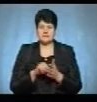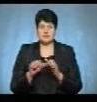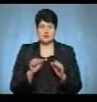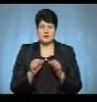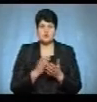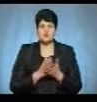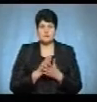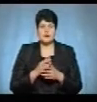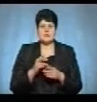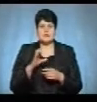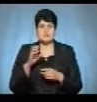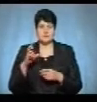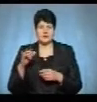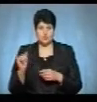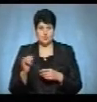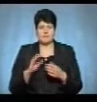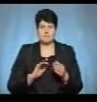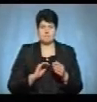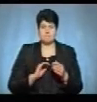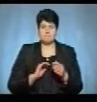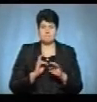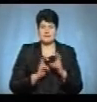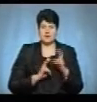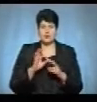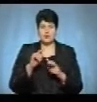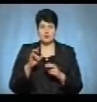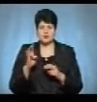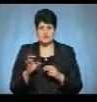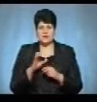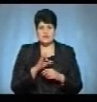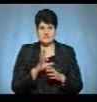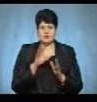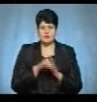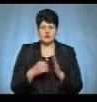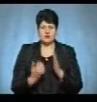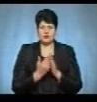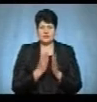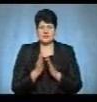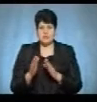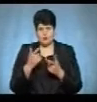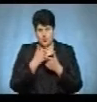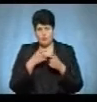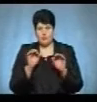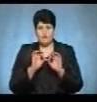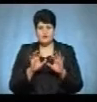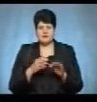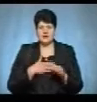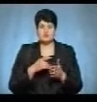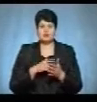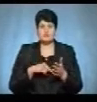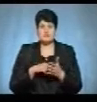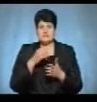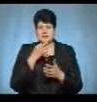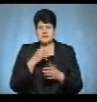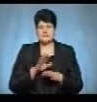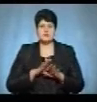Служби безпеки України та підприємства «Озон-С», яке впроваджує нову систему оповіщення в нашому місті, повідомив заступник начальника управління